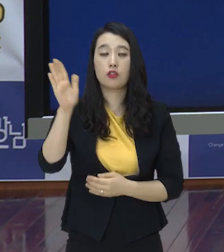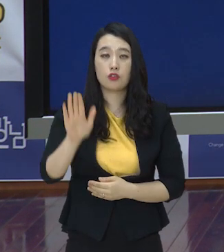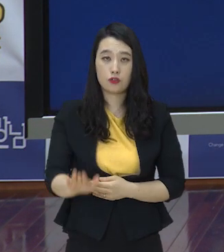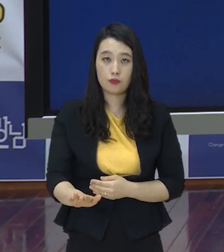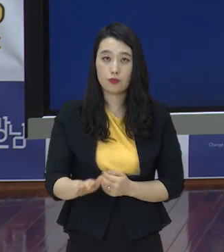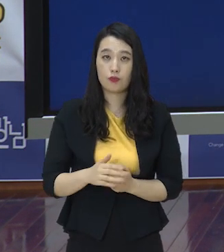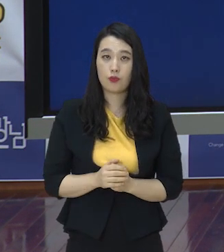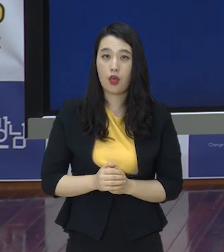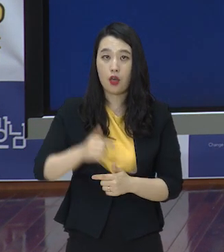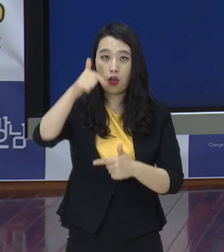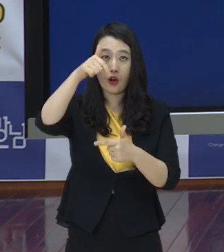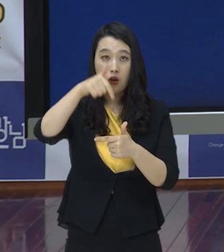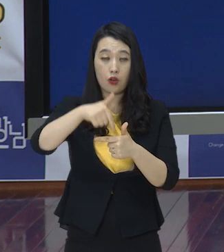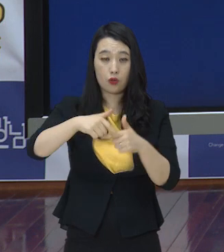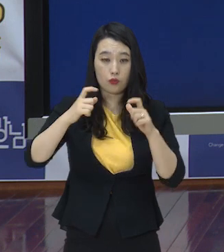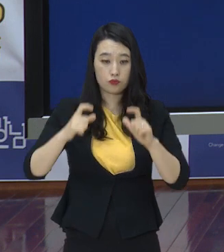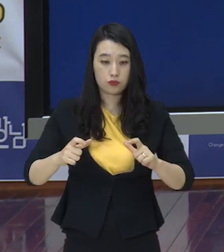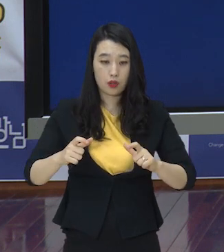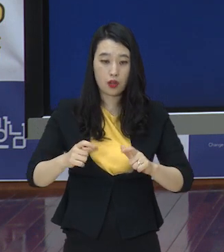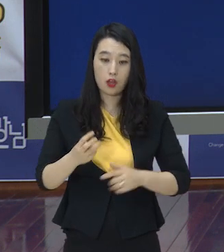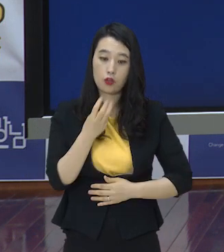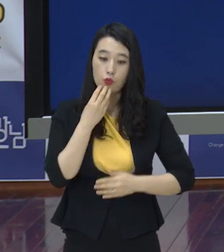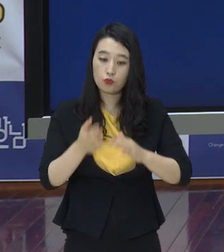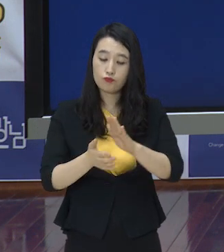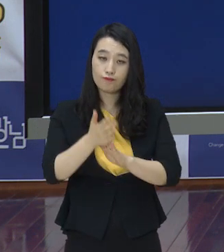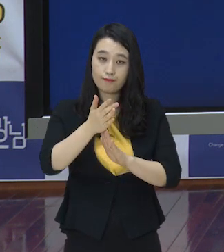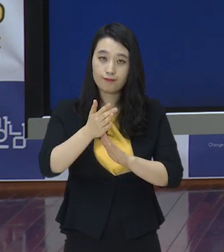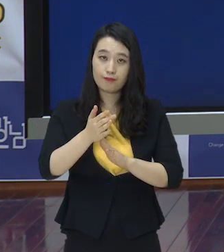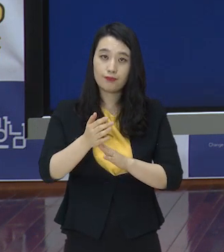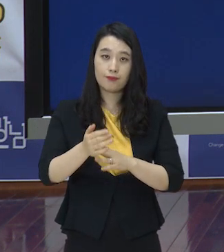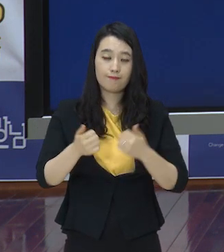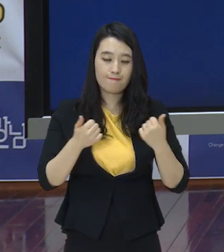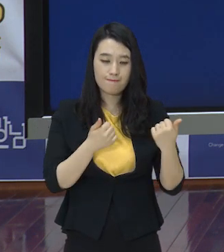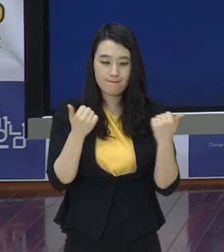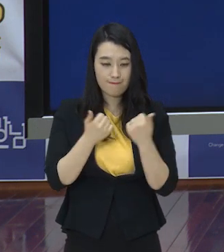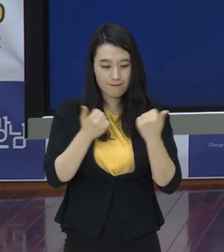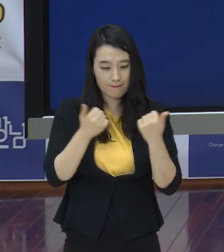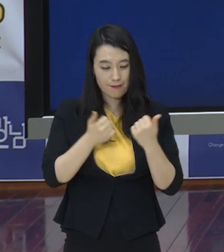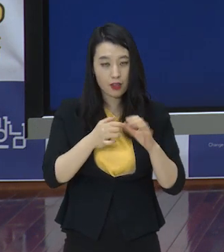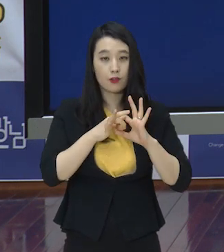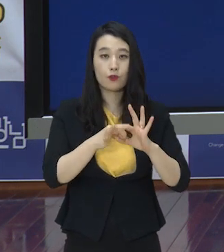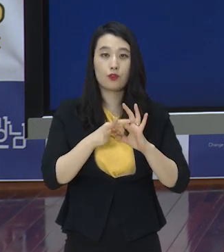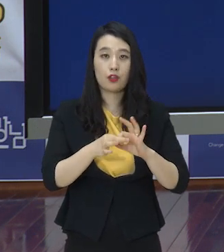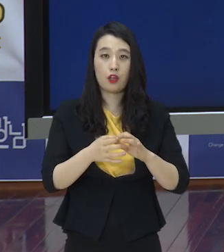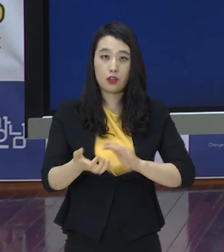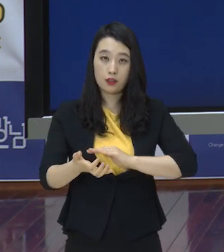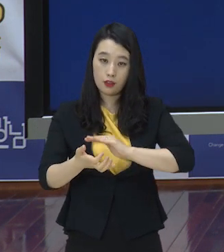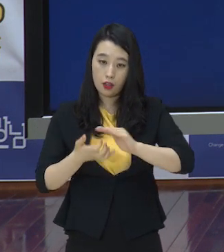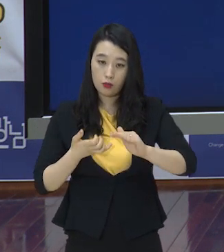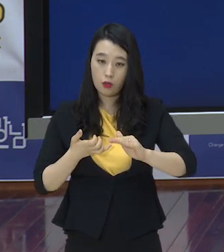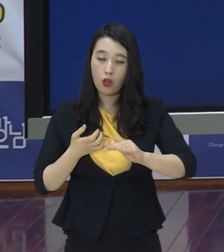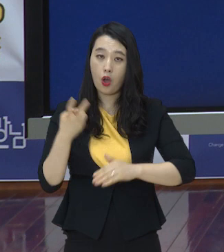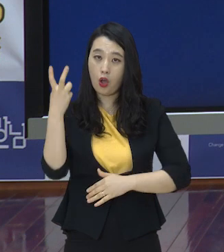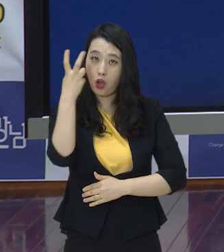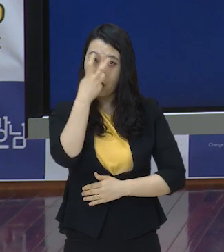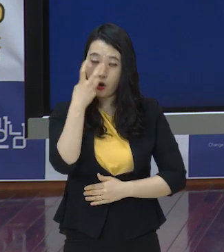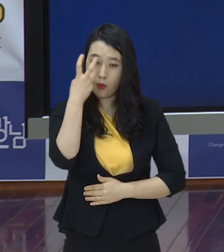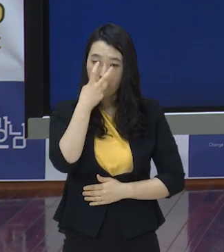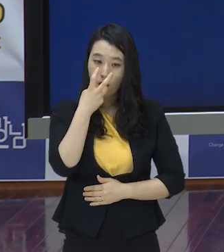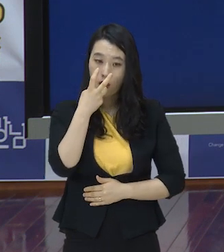우리 강남구가 서울시 측과 적극적인 협의를 통해 사전에 검체 검사를